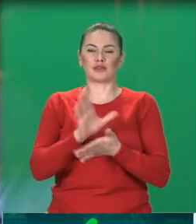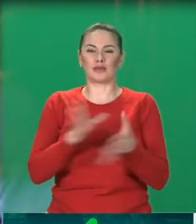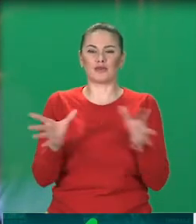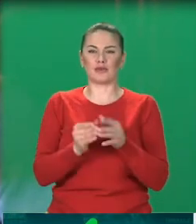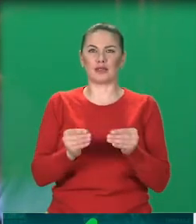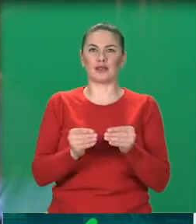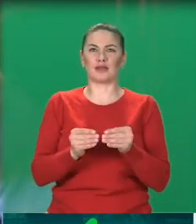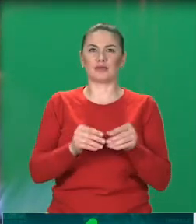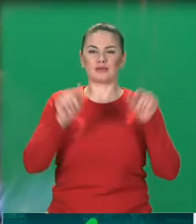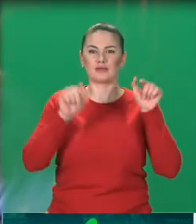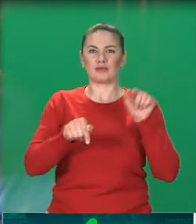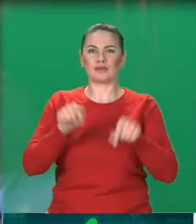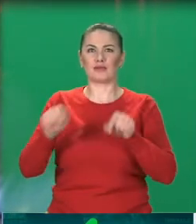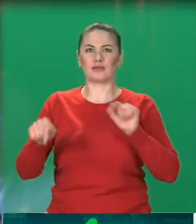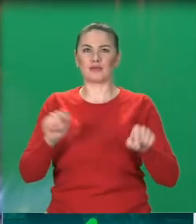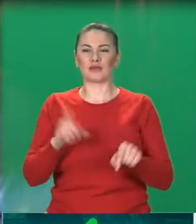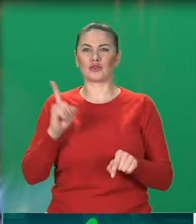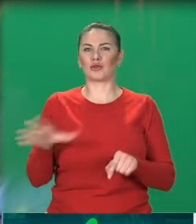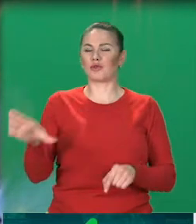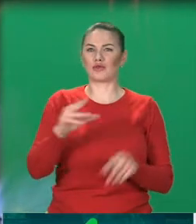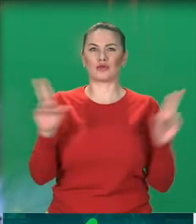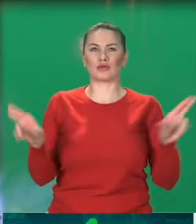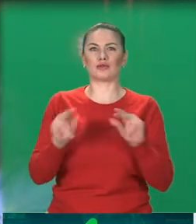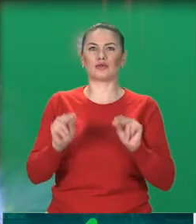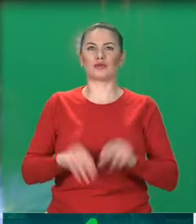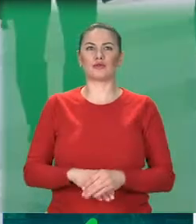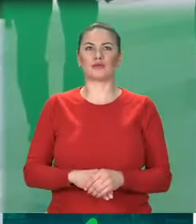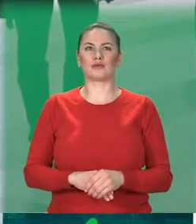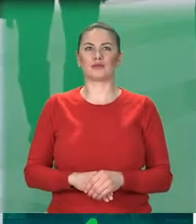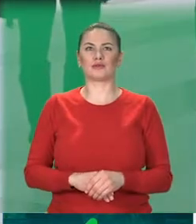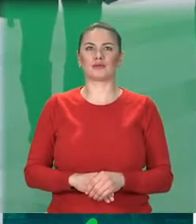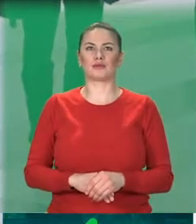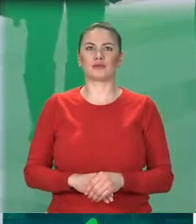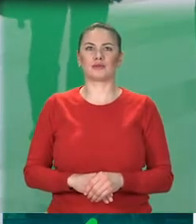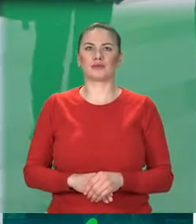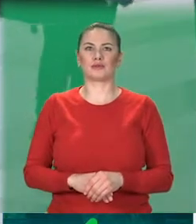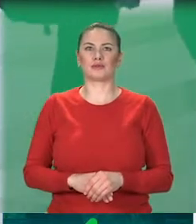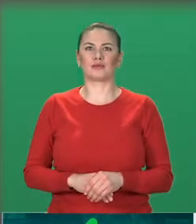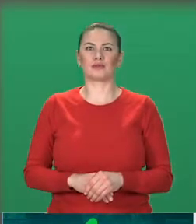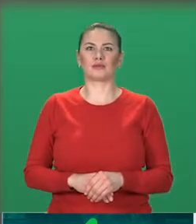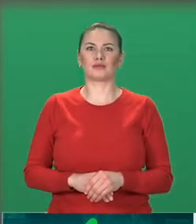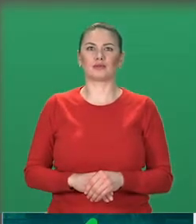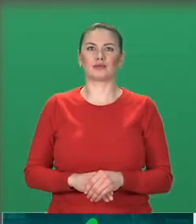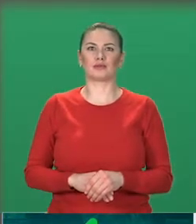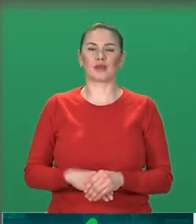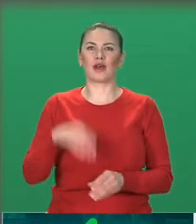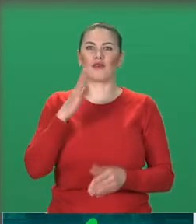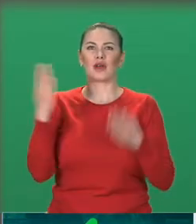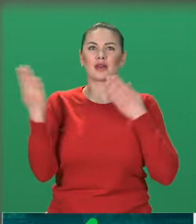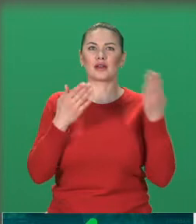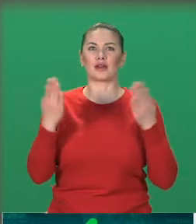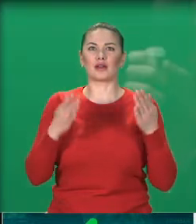чтобы все сложилось. Все ли кнопки правильно были нажаты? В основном, да. Правильно нажимать кнопки требовалось целую